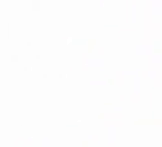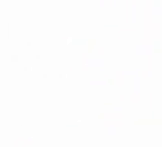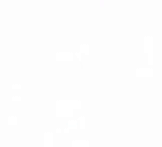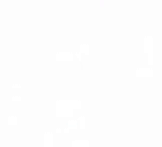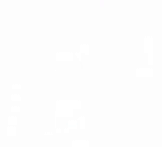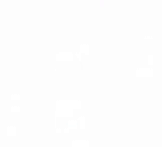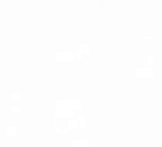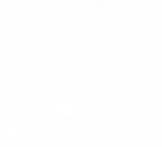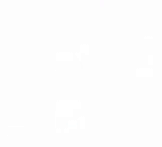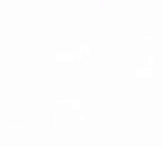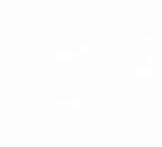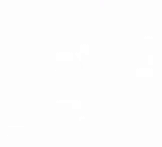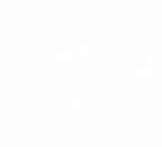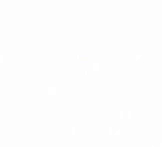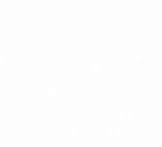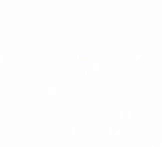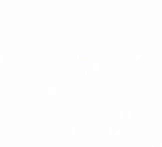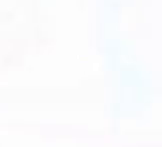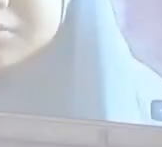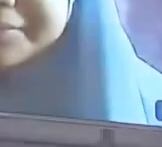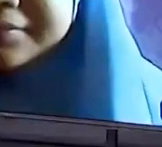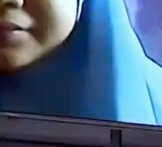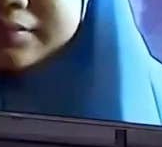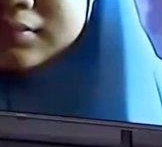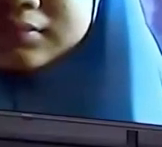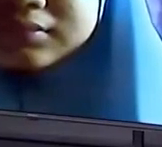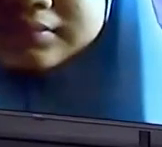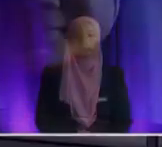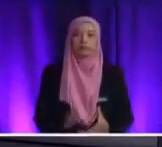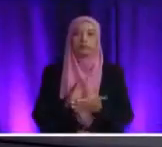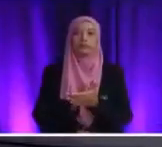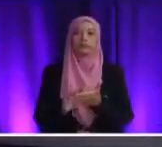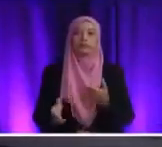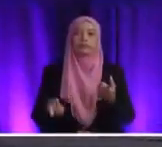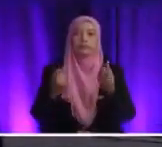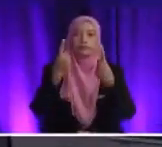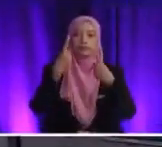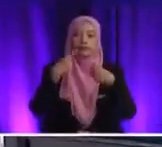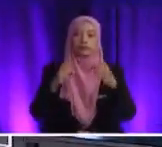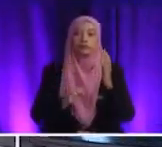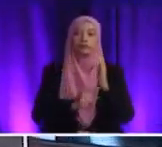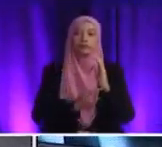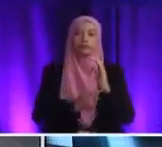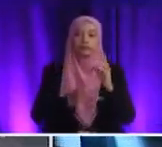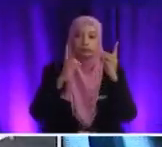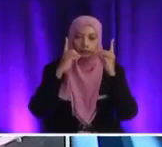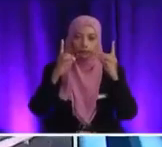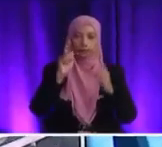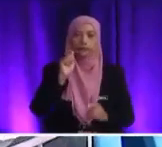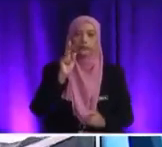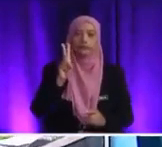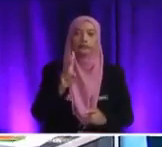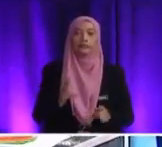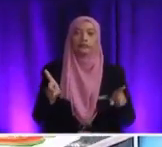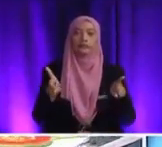Sidik diri GPU Hai selamat kembali meledak di bgv masih lagi bersama dengan